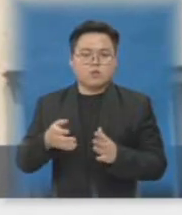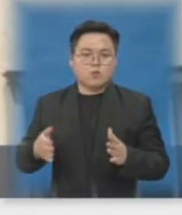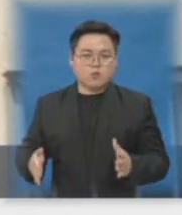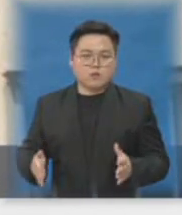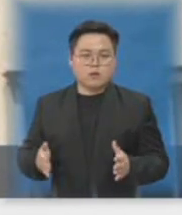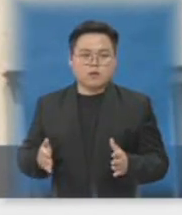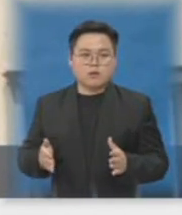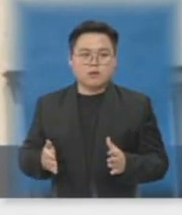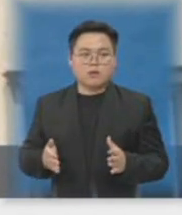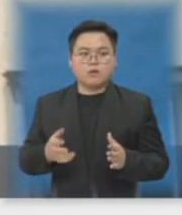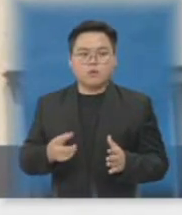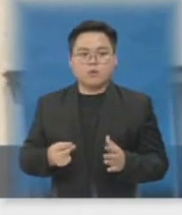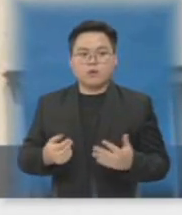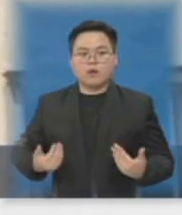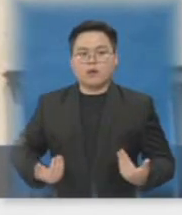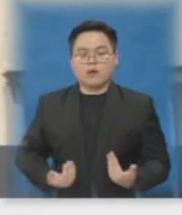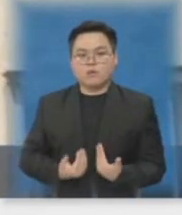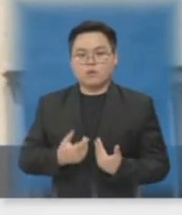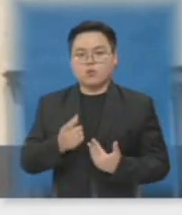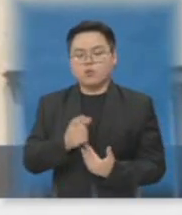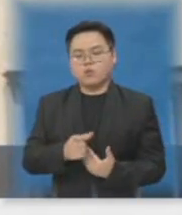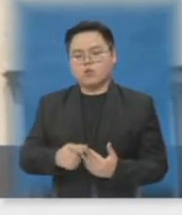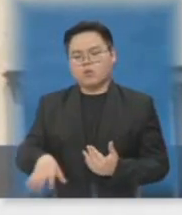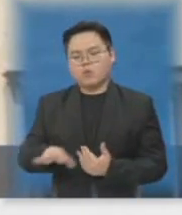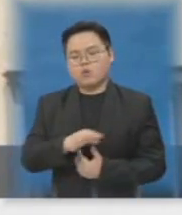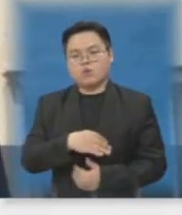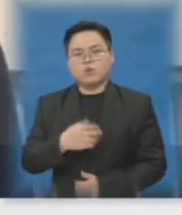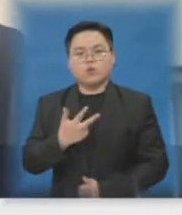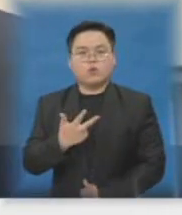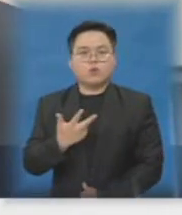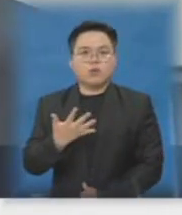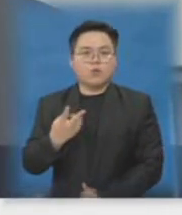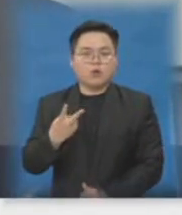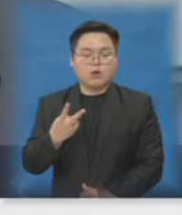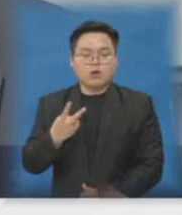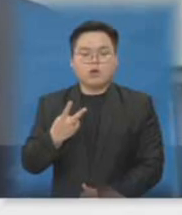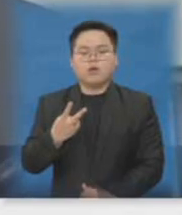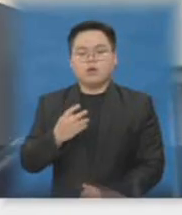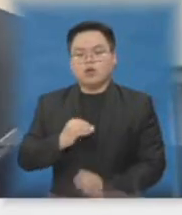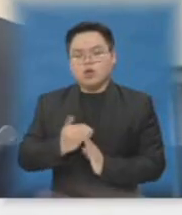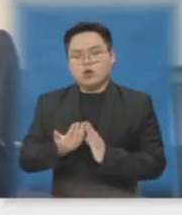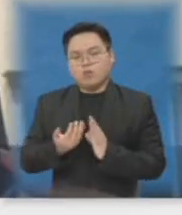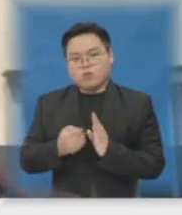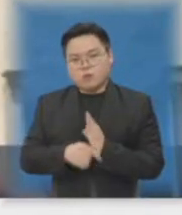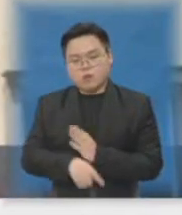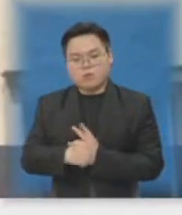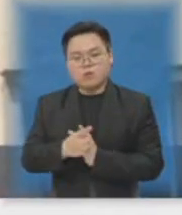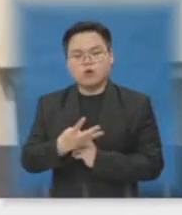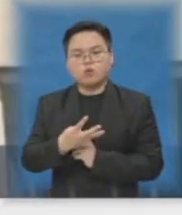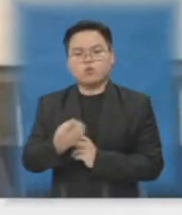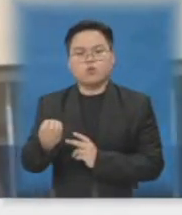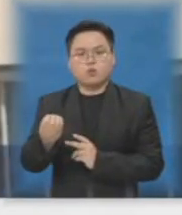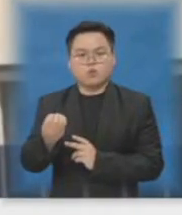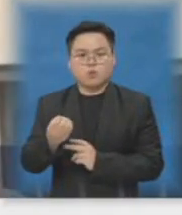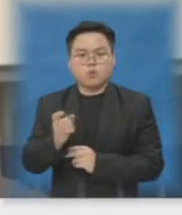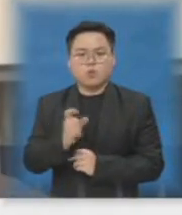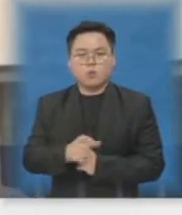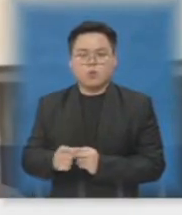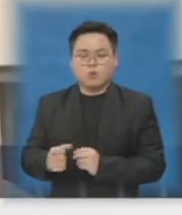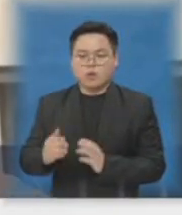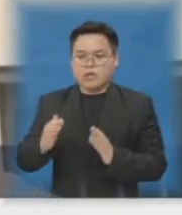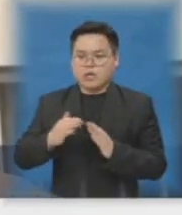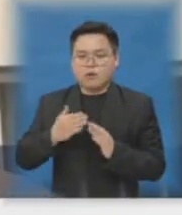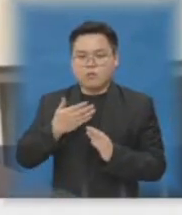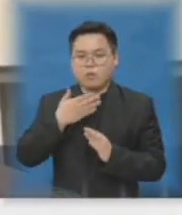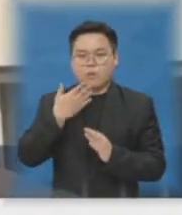тухайн оршин суугчид энд нийт 352 өрхийн нийт 1400 орчим одоо айл өрх одоо ингээд орон байргуу ийм